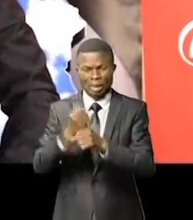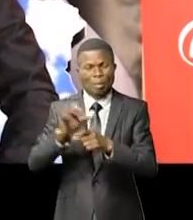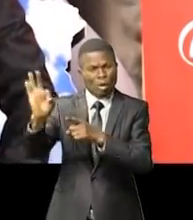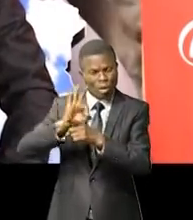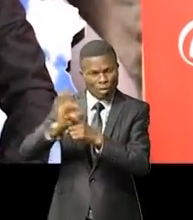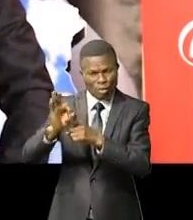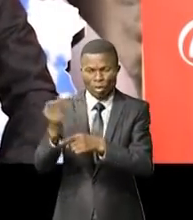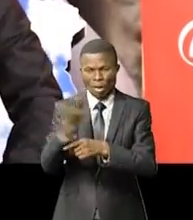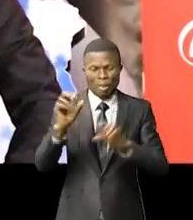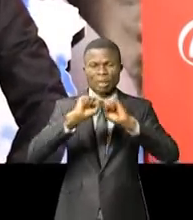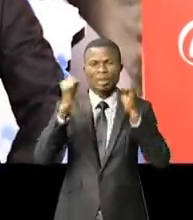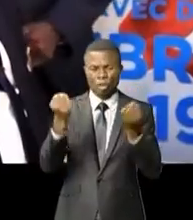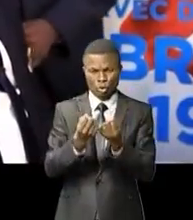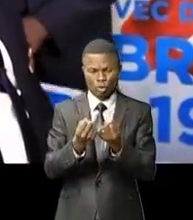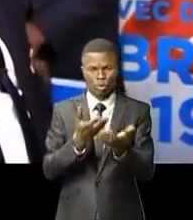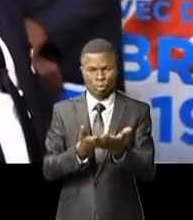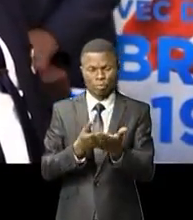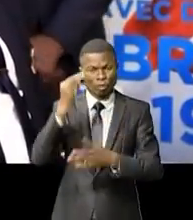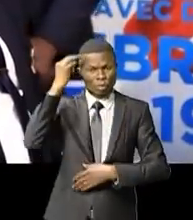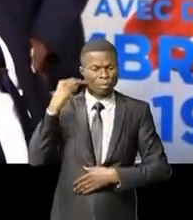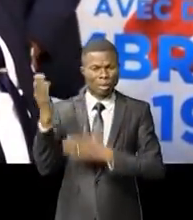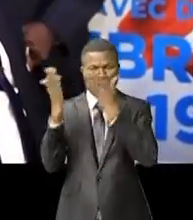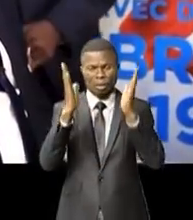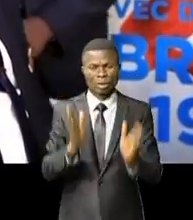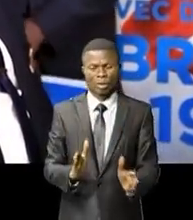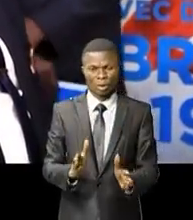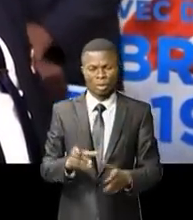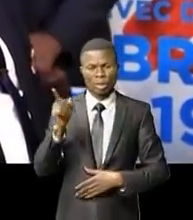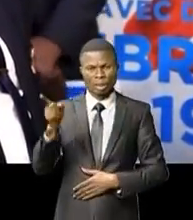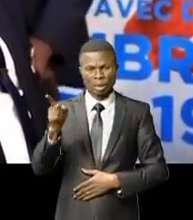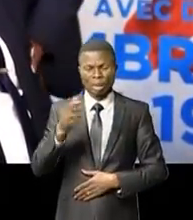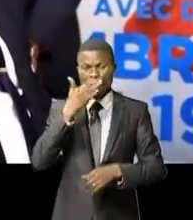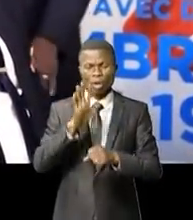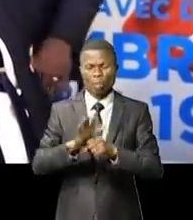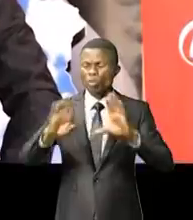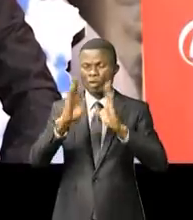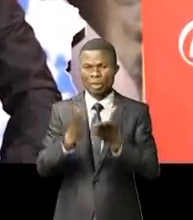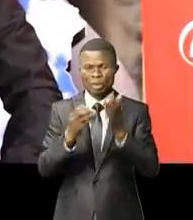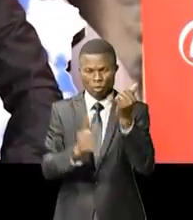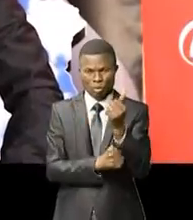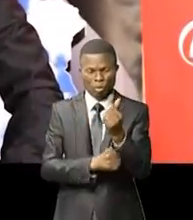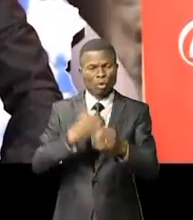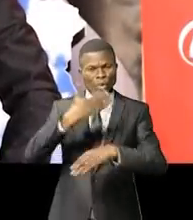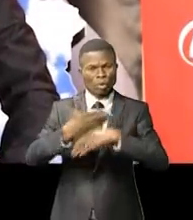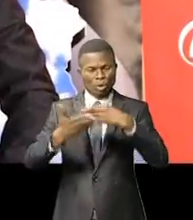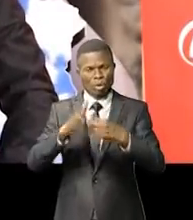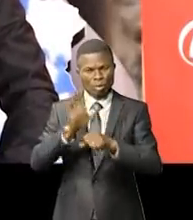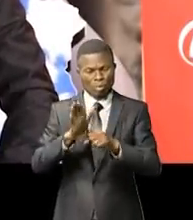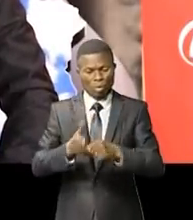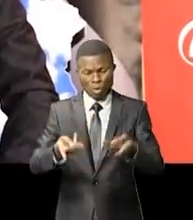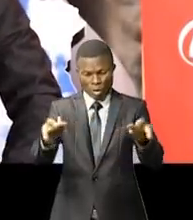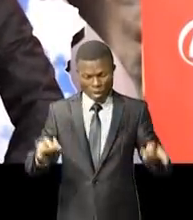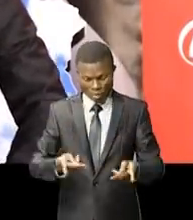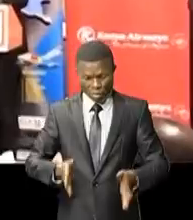formation entre les deux entreprises qu'il dirige. Le ministre des Transports, Chérubin Okende, rassure l'opinion quant à la réhabilitation de différentes pistes sur